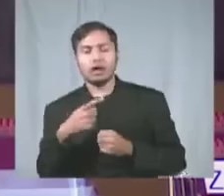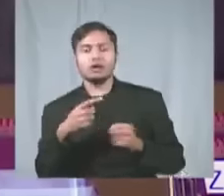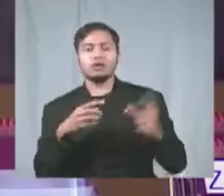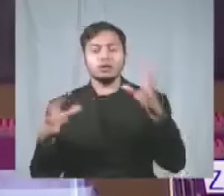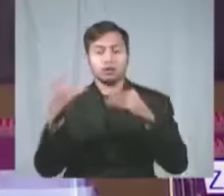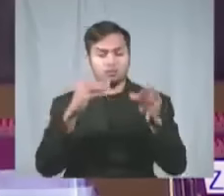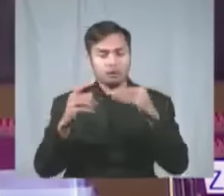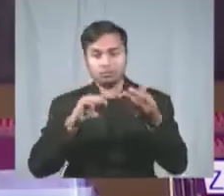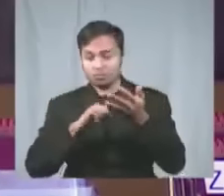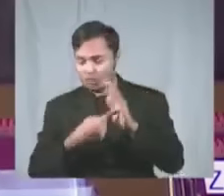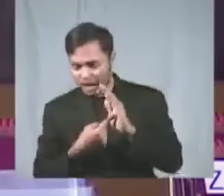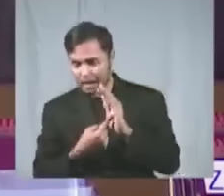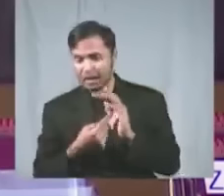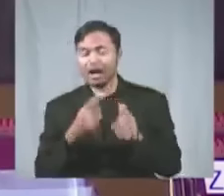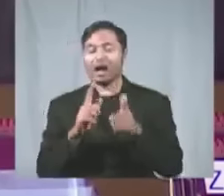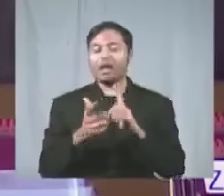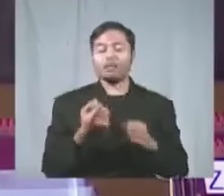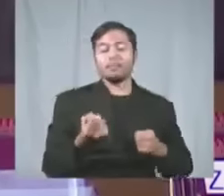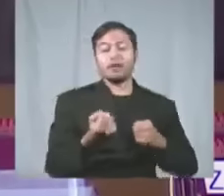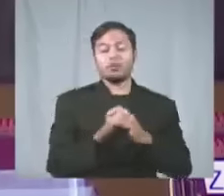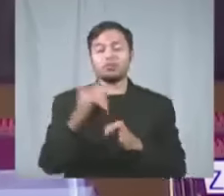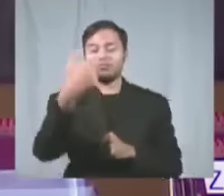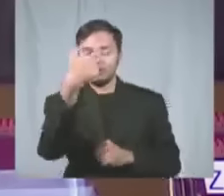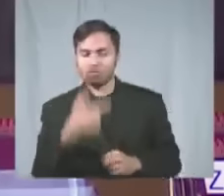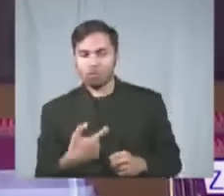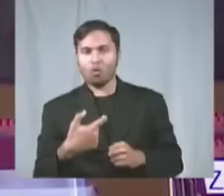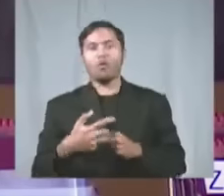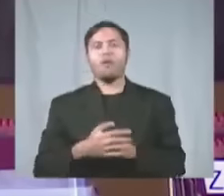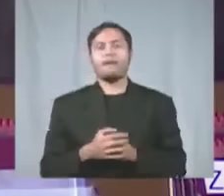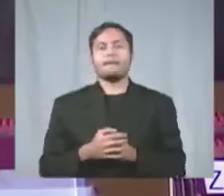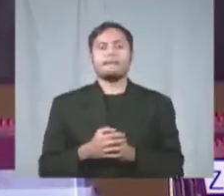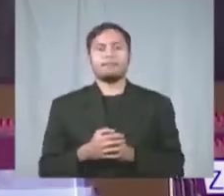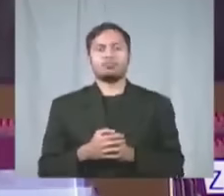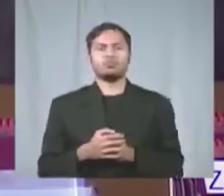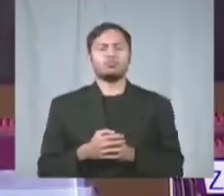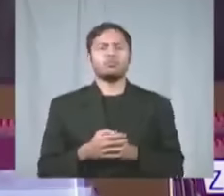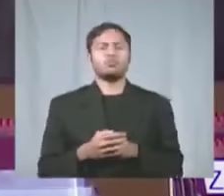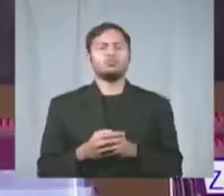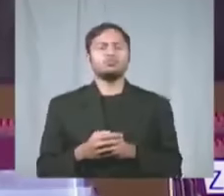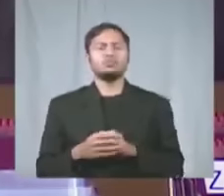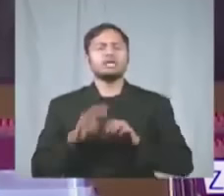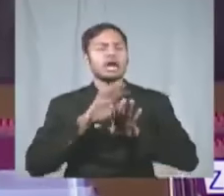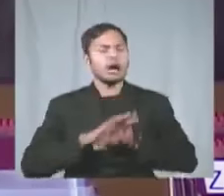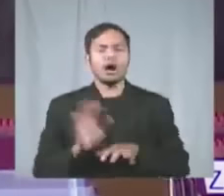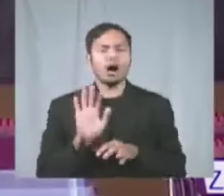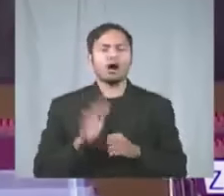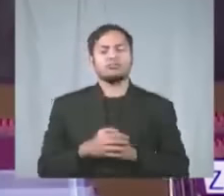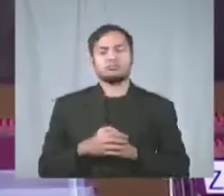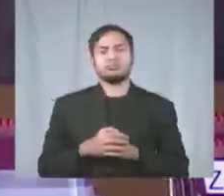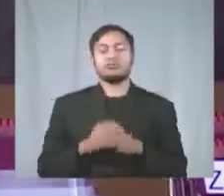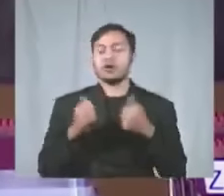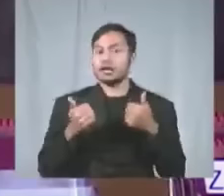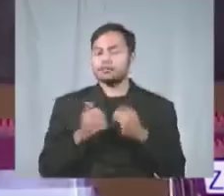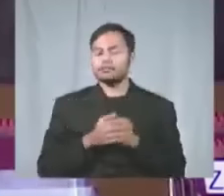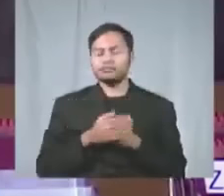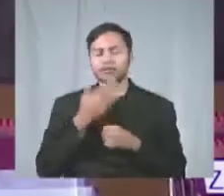jika seluruh pendukung pasangan calon masih tidak tertib. Oke, terima kasih. Silakan. Baik, mari